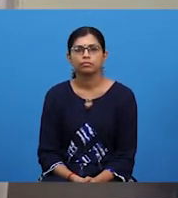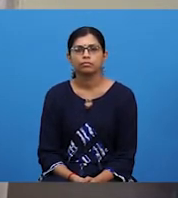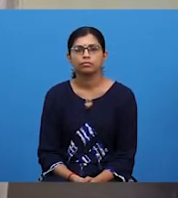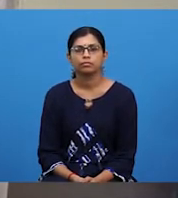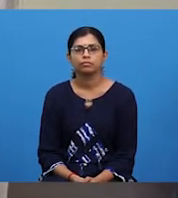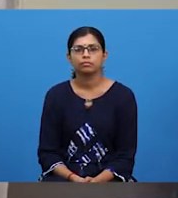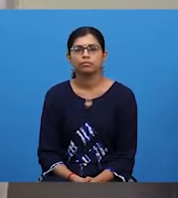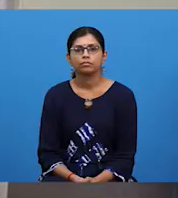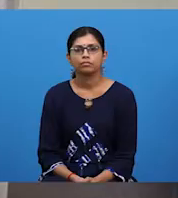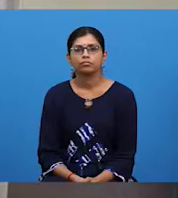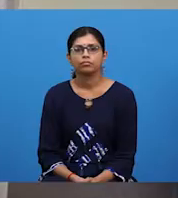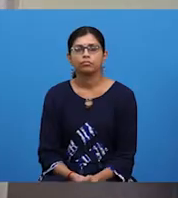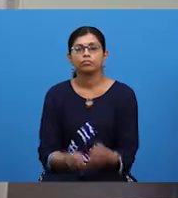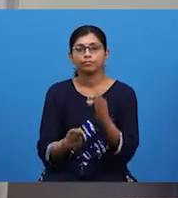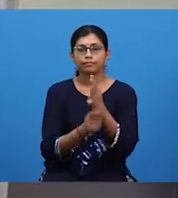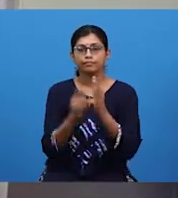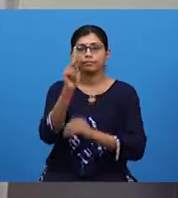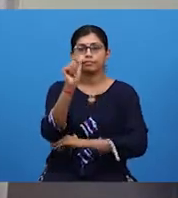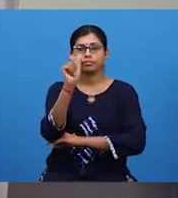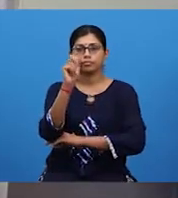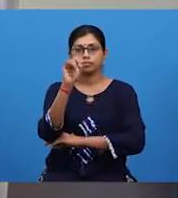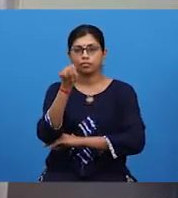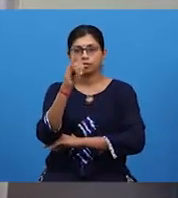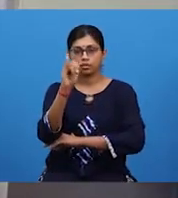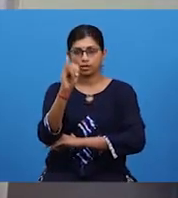tabung uji sebelah kiri.